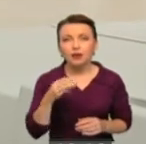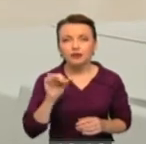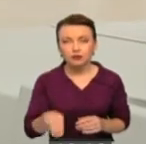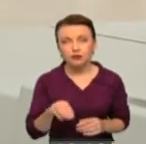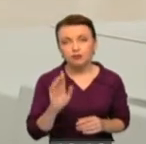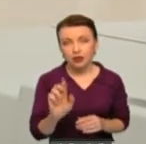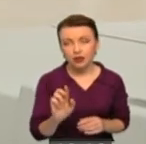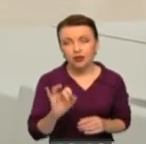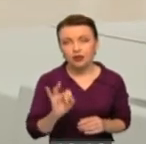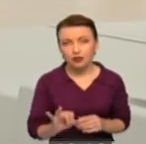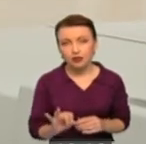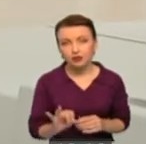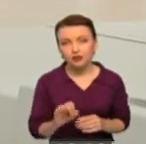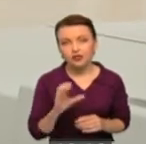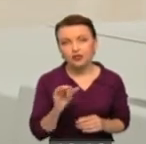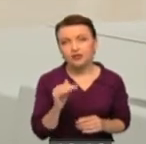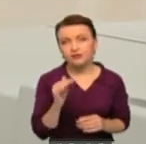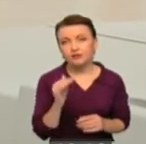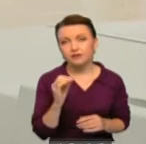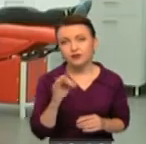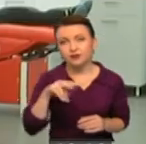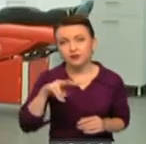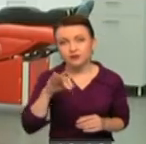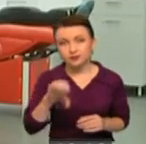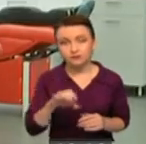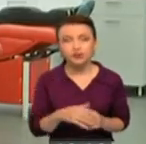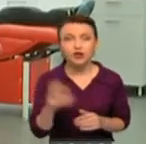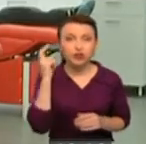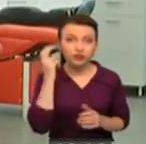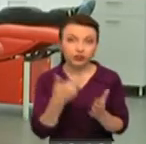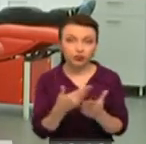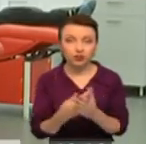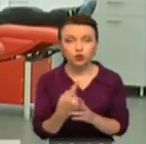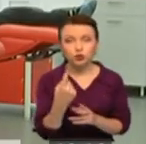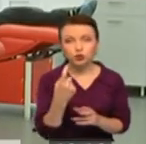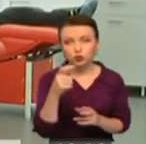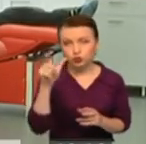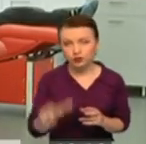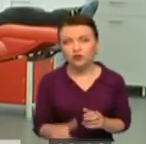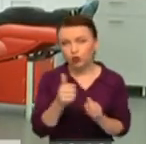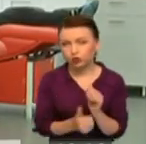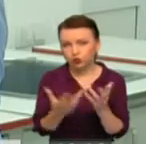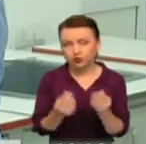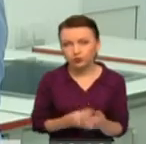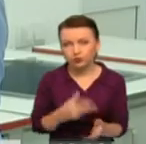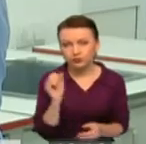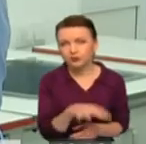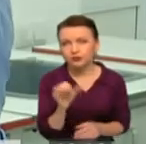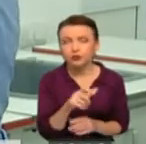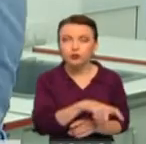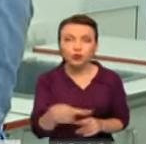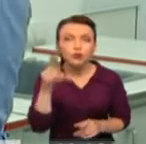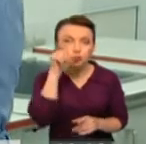та до сифілісу також сумарні антитіла. У Києві близько сотні донорів щодня здають кров. Аби людям було